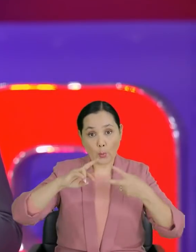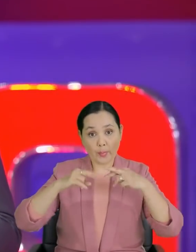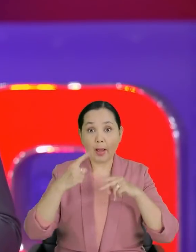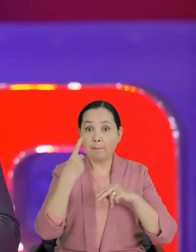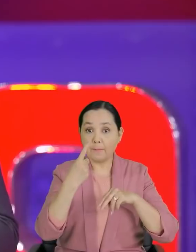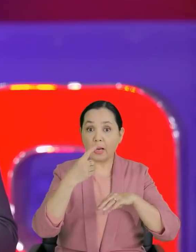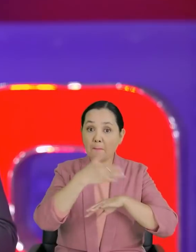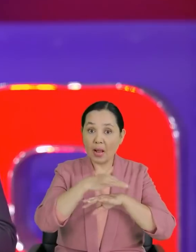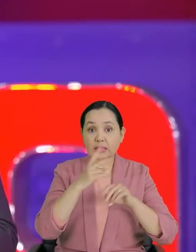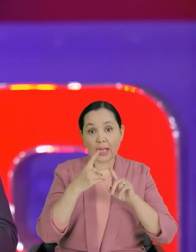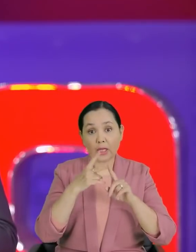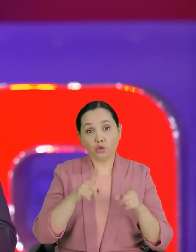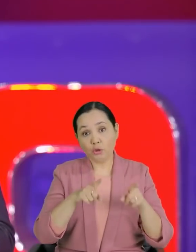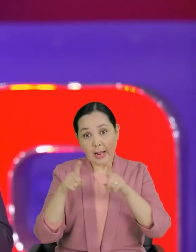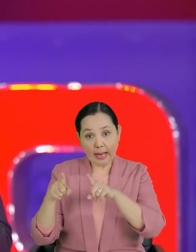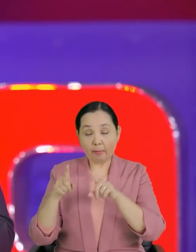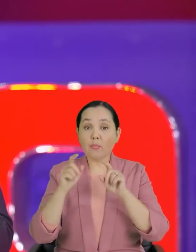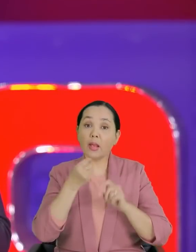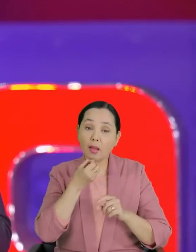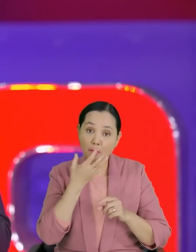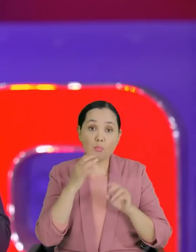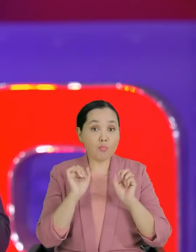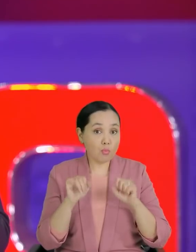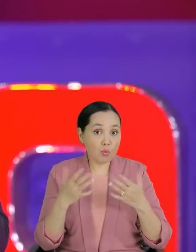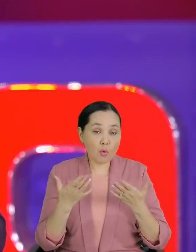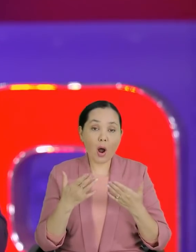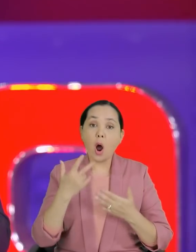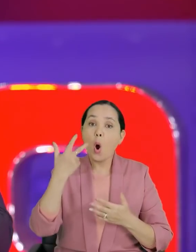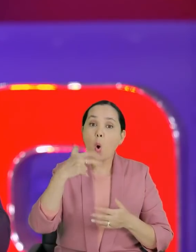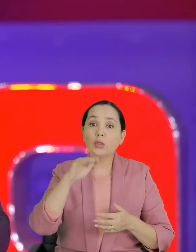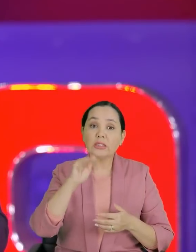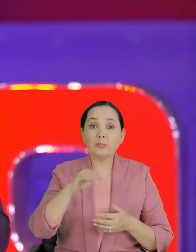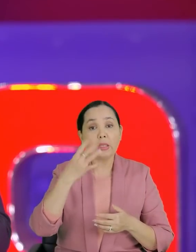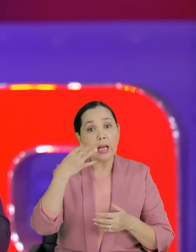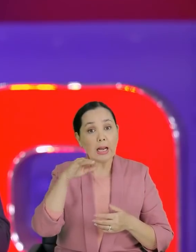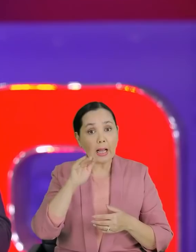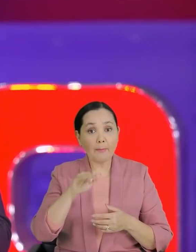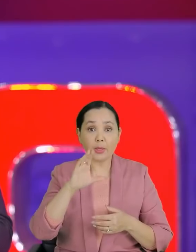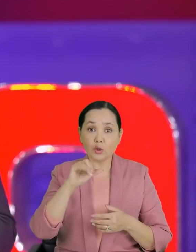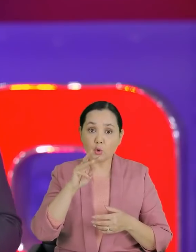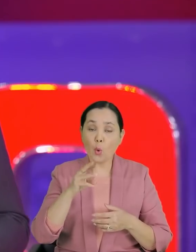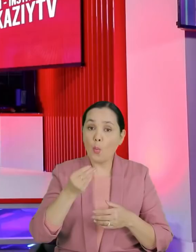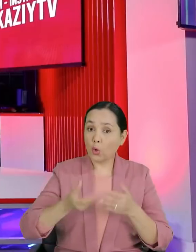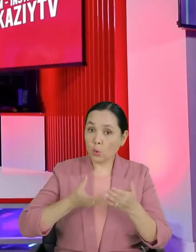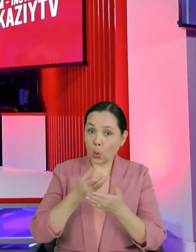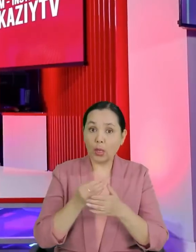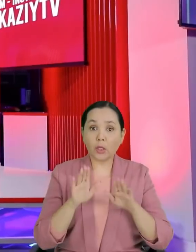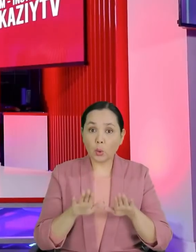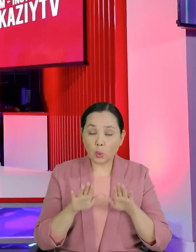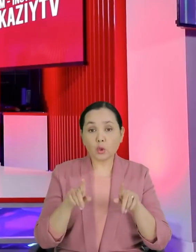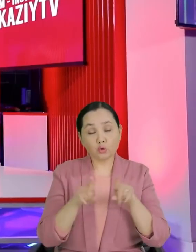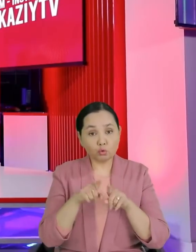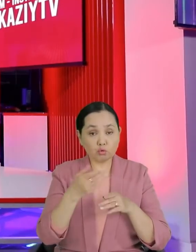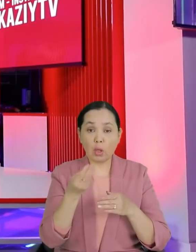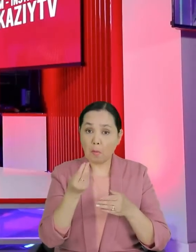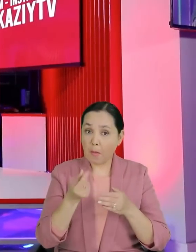bir manzildan ikkinchisiga bemalol yetib olish mumkin. Endi biz 30 ming so'm, 40 ming so'm yo'l haqqi to'laydigan joylarga xuddi